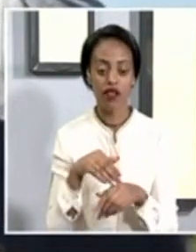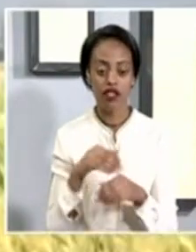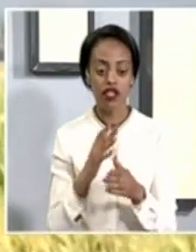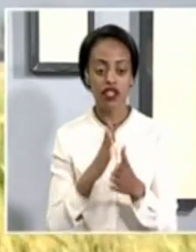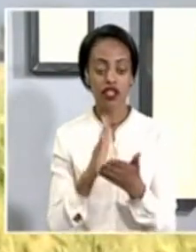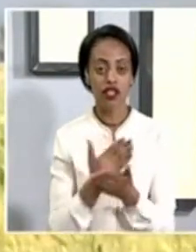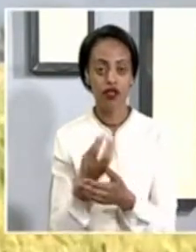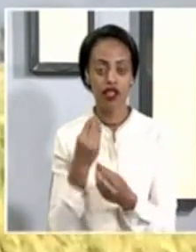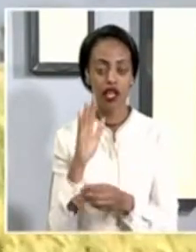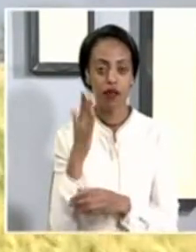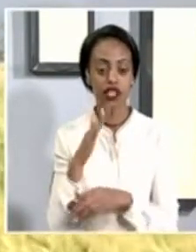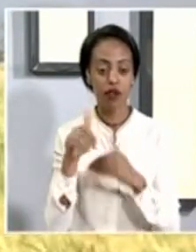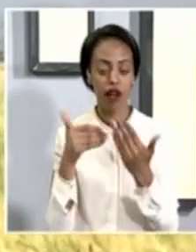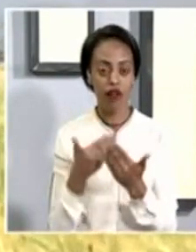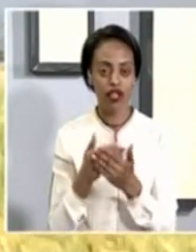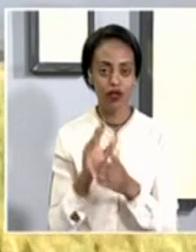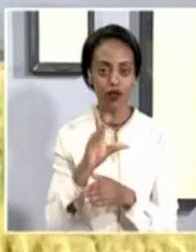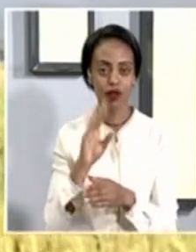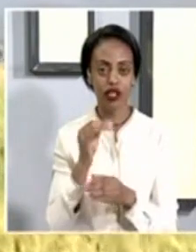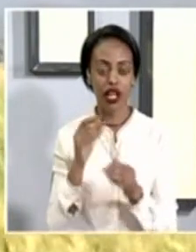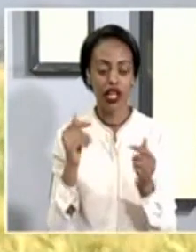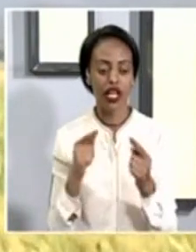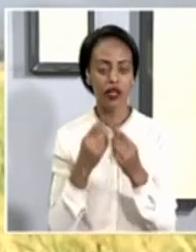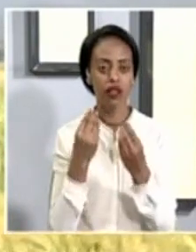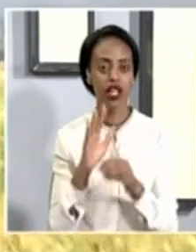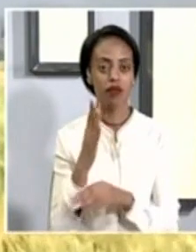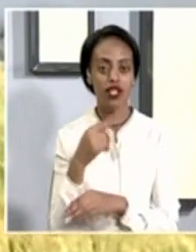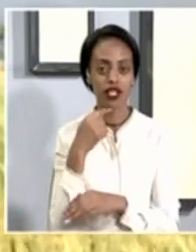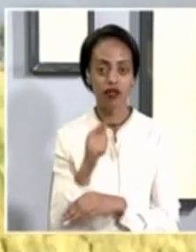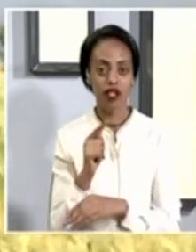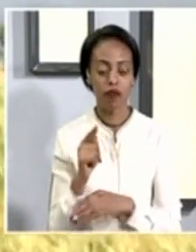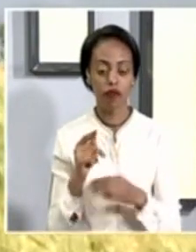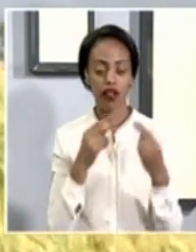ዘሎ እንታይ እዩ ዝመስል ብሓፈሻት ኩታ ገጠም ከ እንታይ ንዝብል ሓላፊ